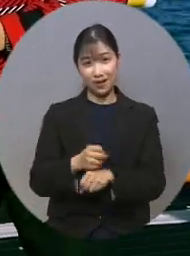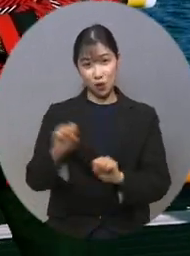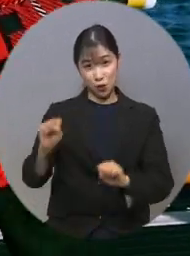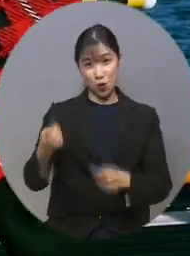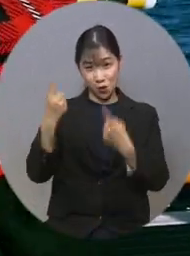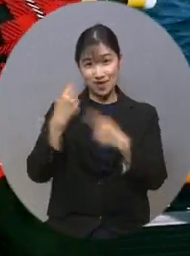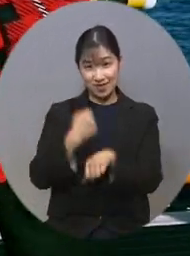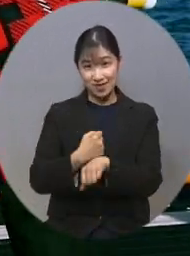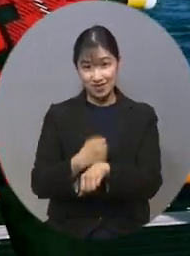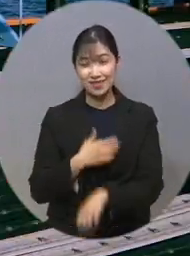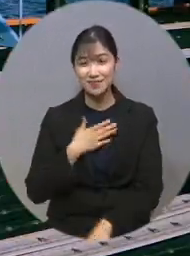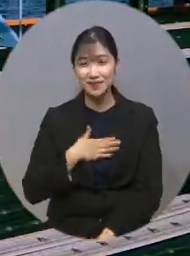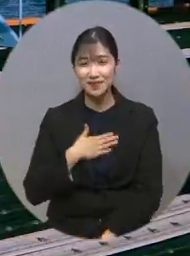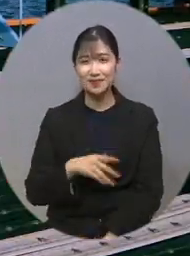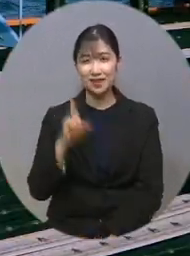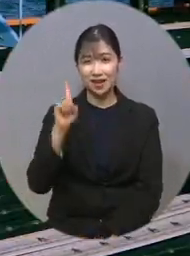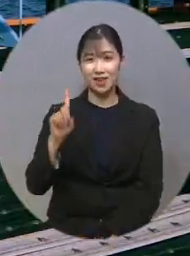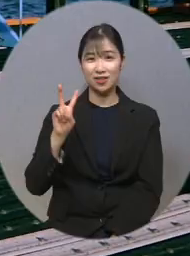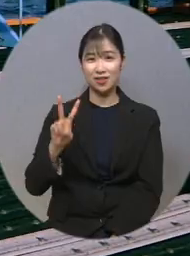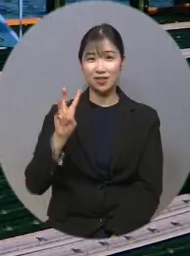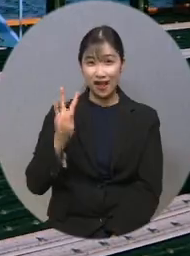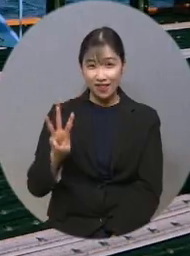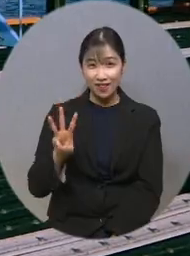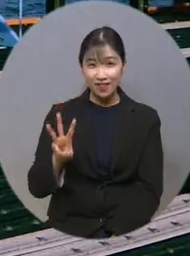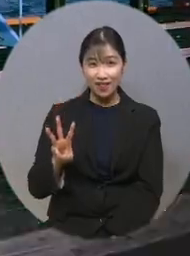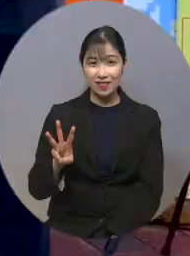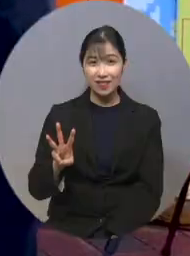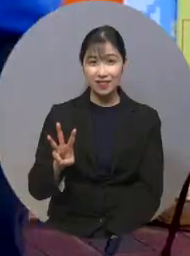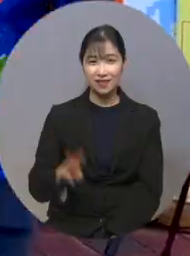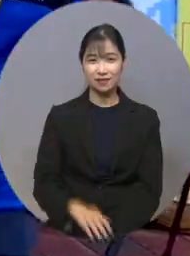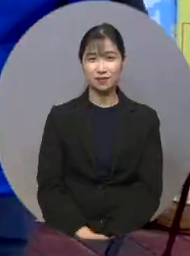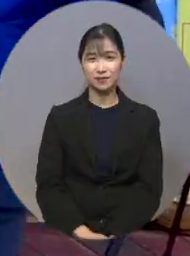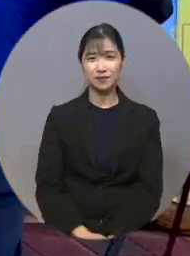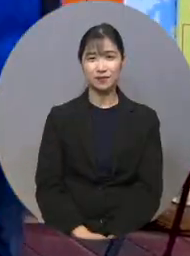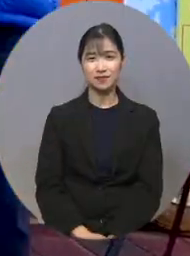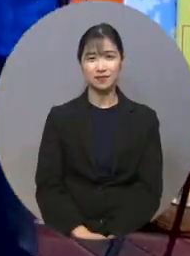동시에 던지자. 예. 하나 둘 셋.